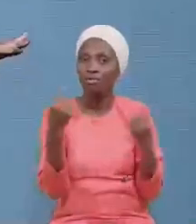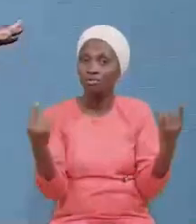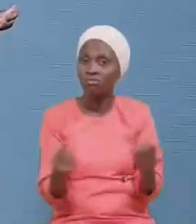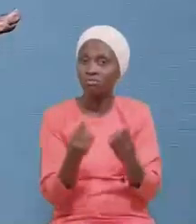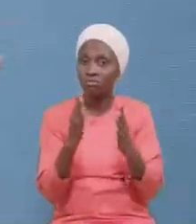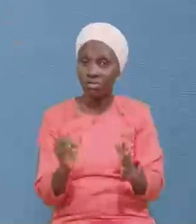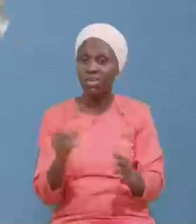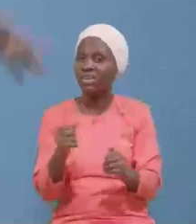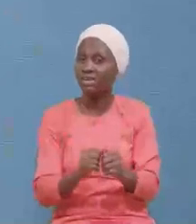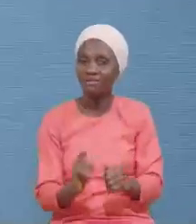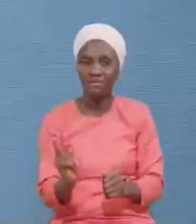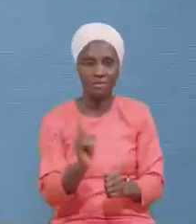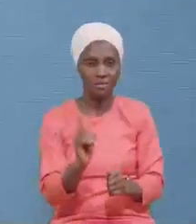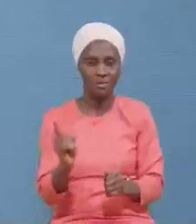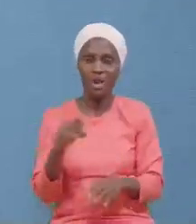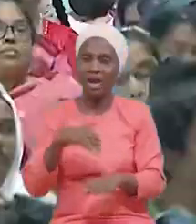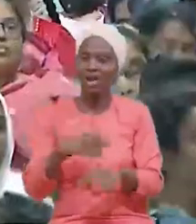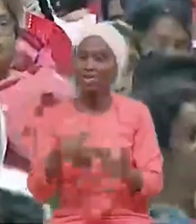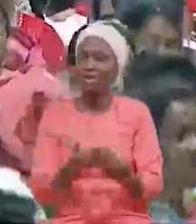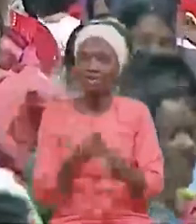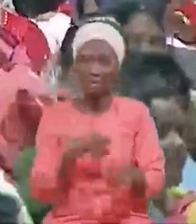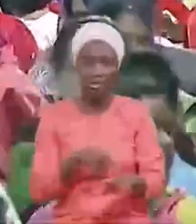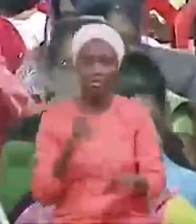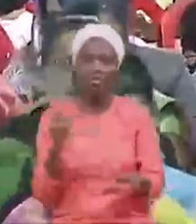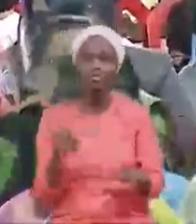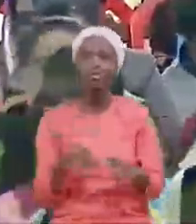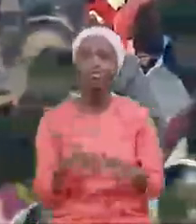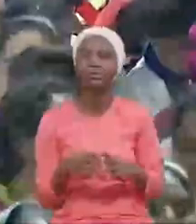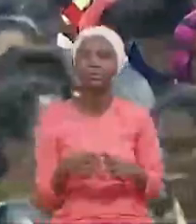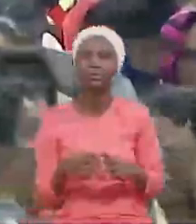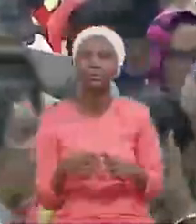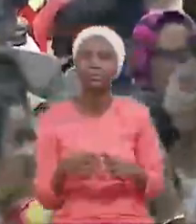Tous les pécheurs partout, à tout moment.